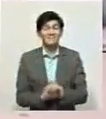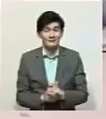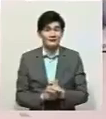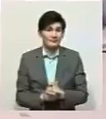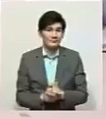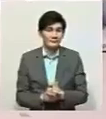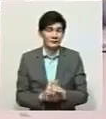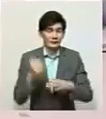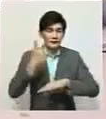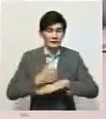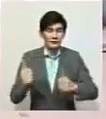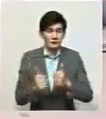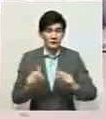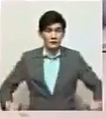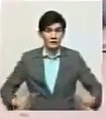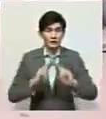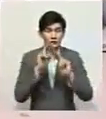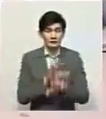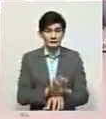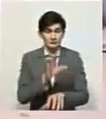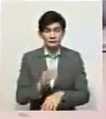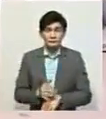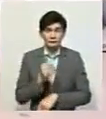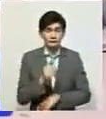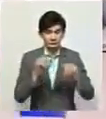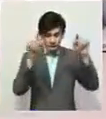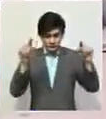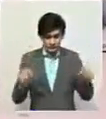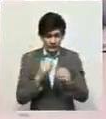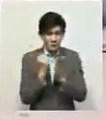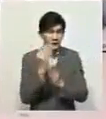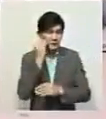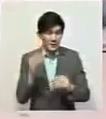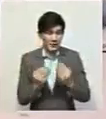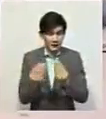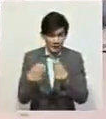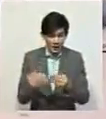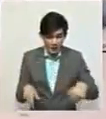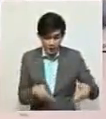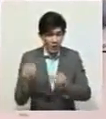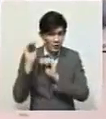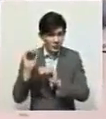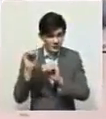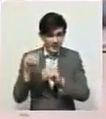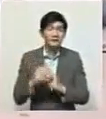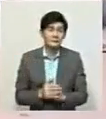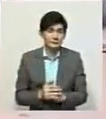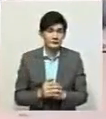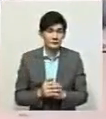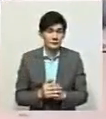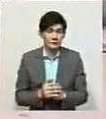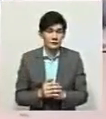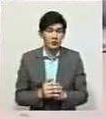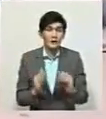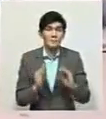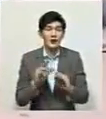ที่ทางรัฐมนตรีช่วยว่าการกระทรวงมหาดไทยก็ได้เดินทางลงมามอบทะเบียนบ้านให้กับชาวบ้านที่อยู่บริเวณริมคลองลาดพร้าวประชาอุทิศจำนว